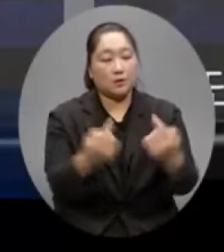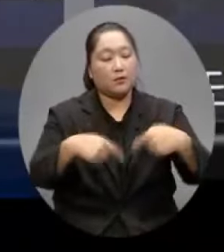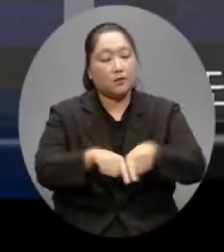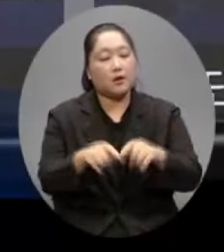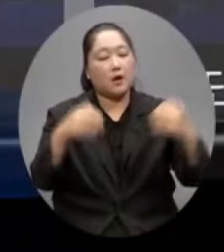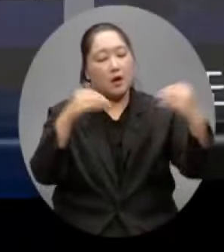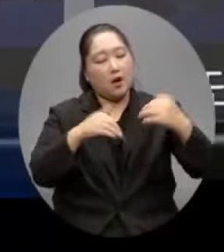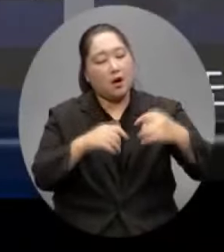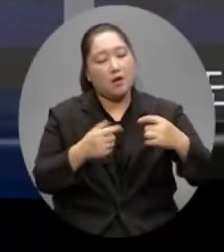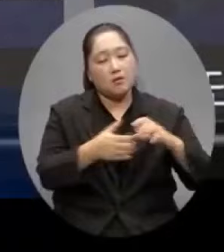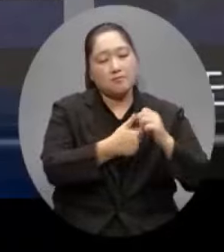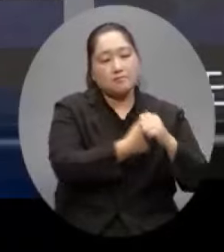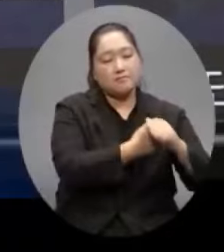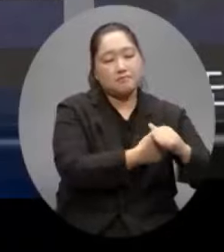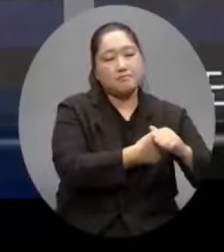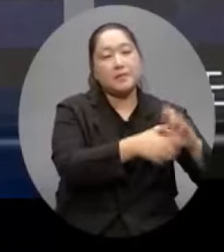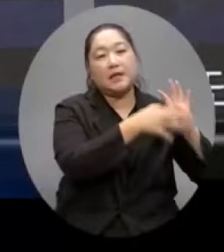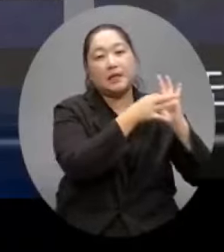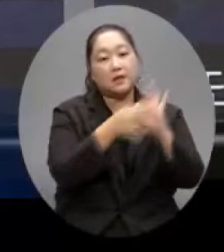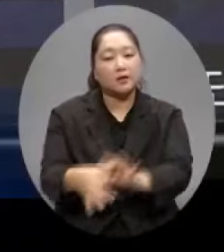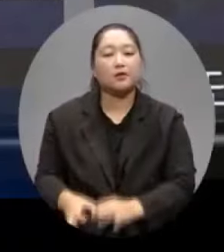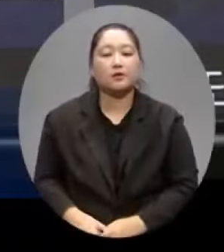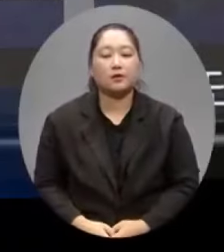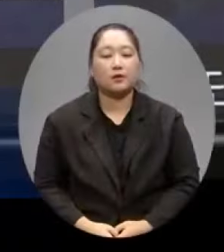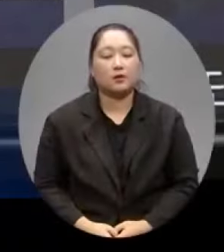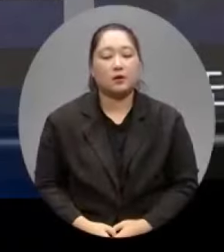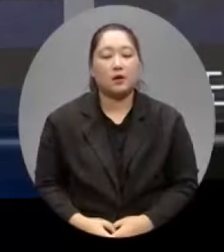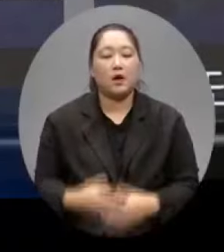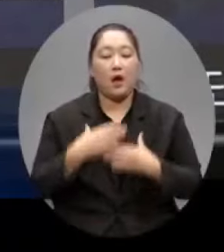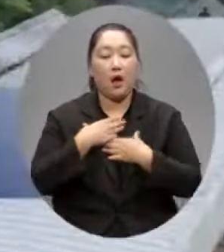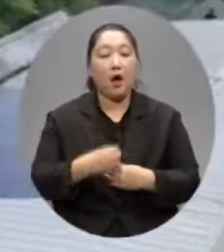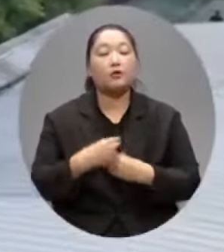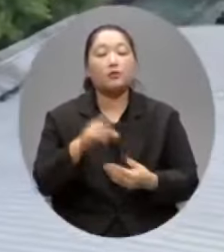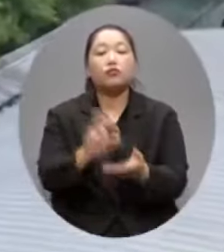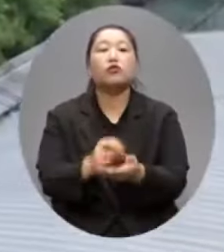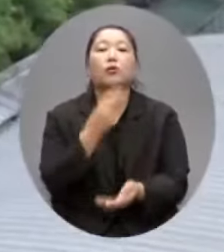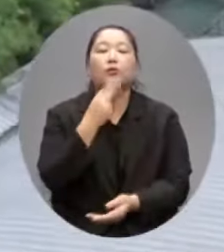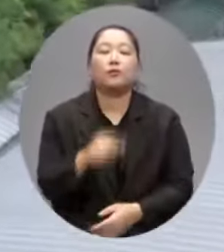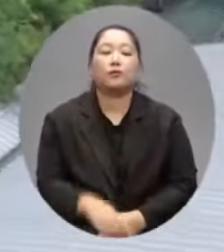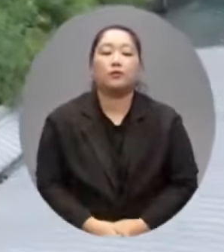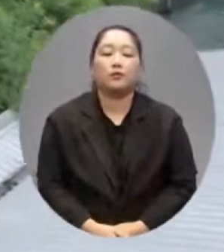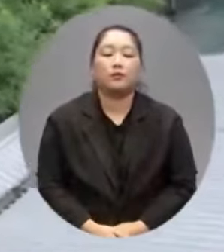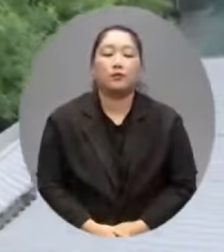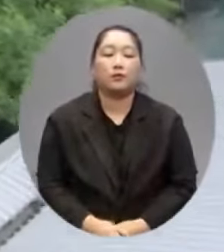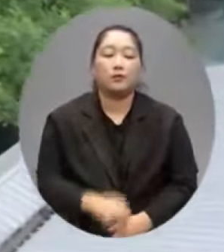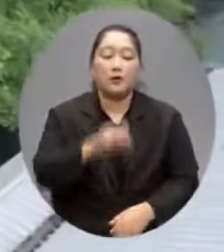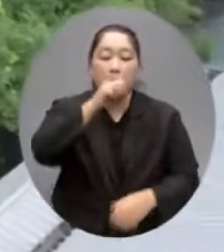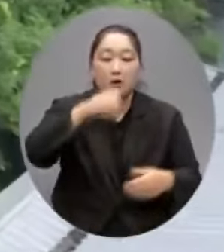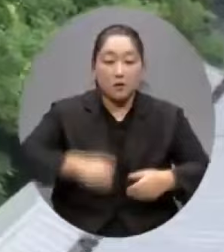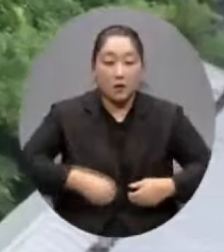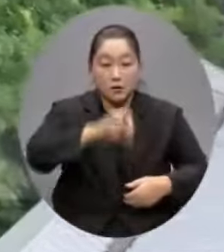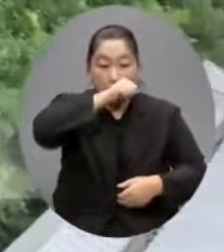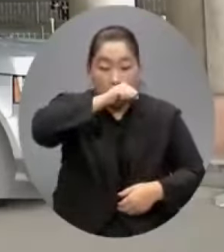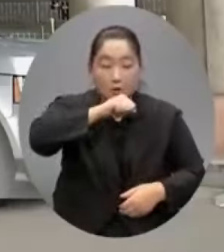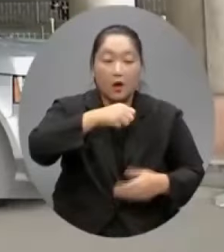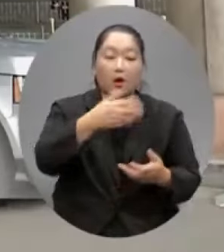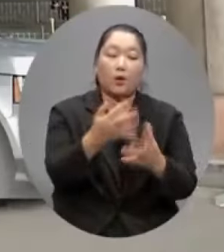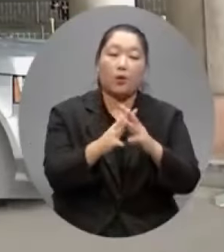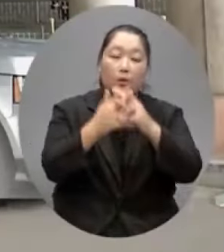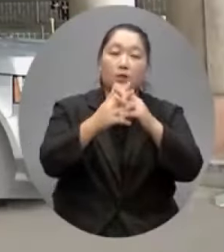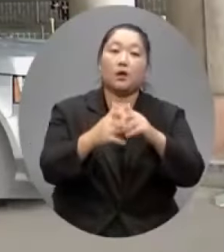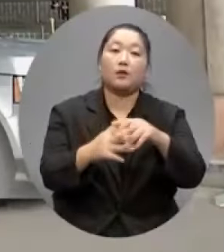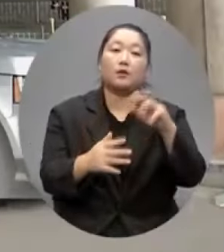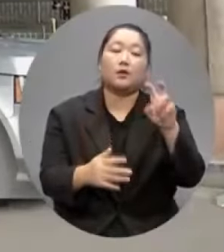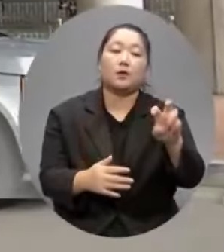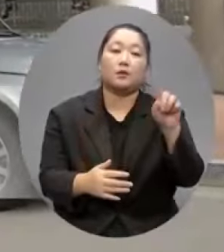협의를 계속 지속적으로 해나갈 겁니다. 그래서 안전에 지장이 없도록. 필요한 예산은 공사비 약 31억 원 등